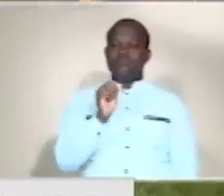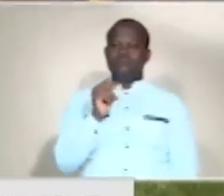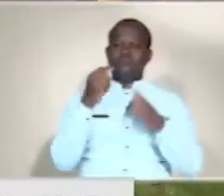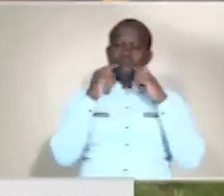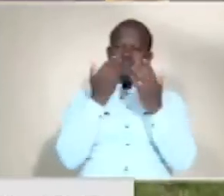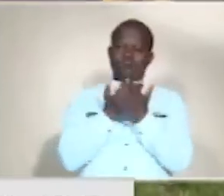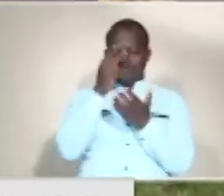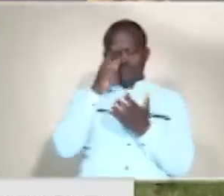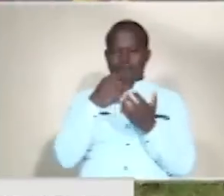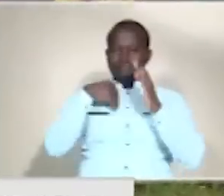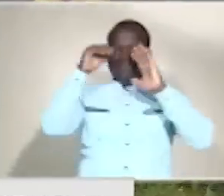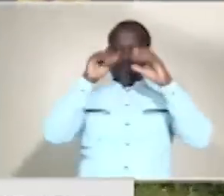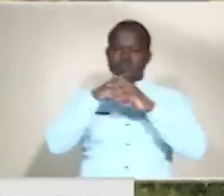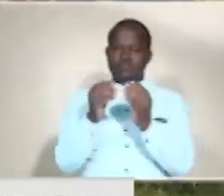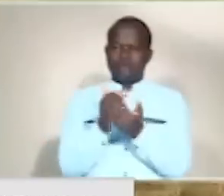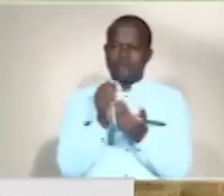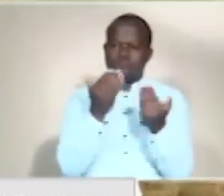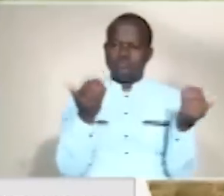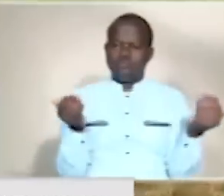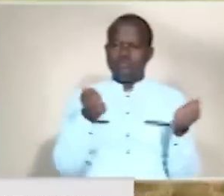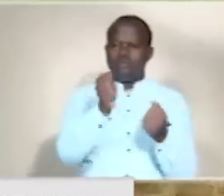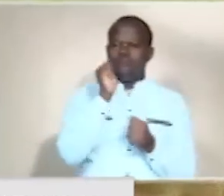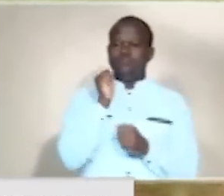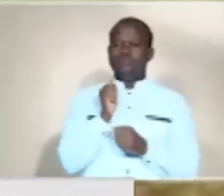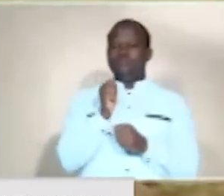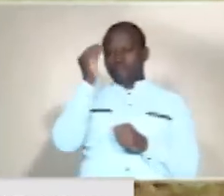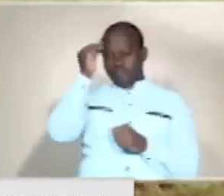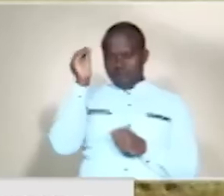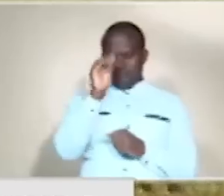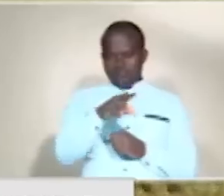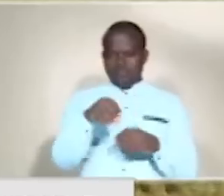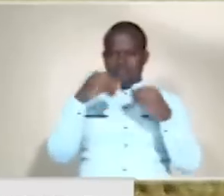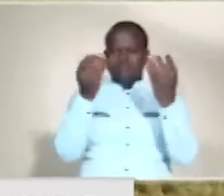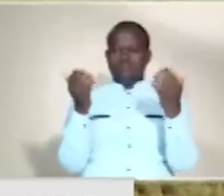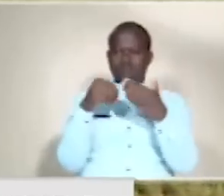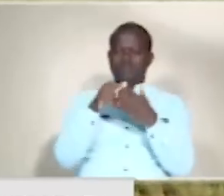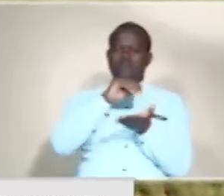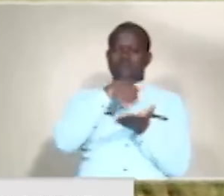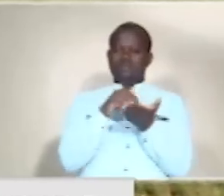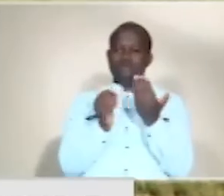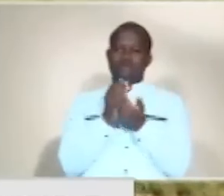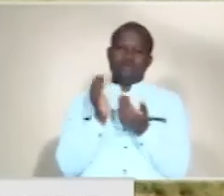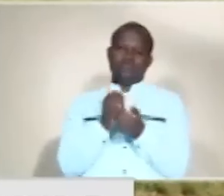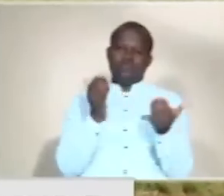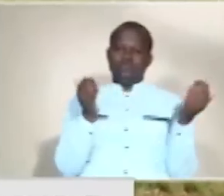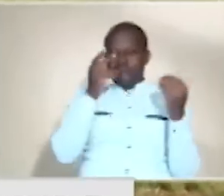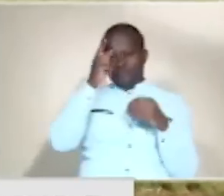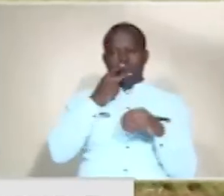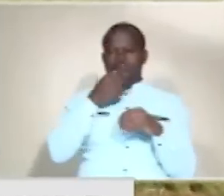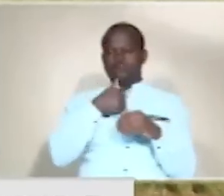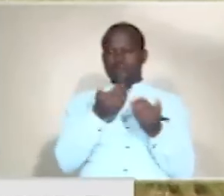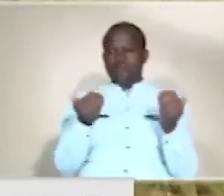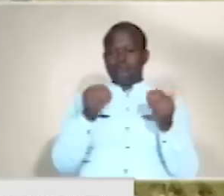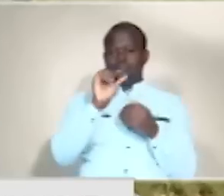asaba ababyeyi kugira uruhare muri ubu burezi bw'abana. Ubutumwa twabaha ni ukwitabiriye gahunda y'ingo mbonezamikurire ababyeyi bafite